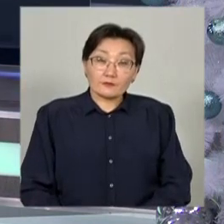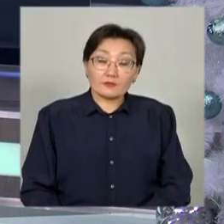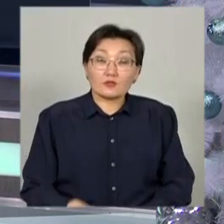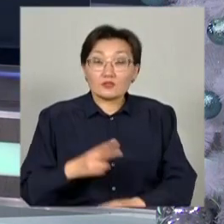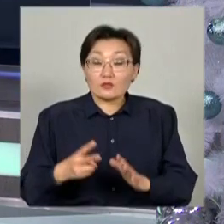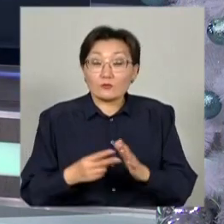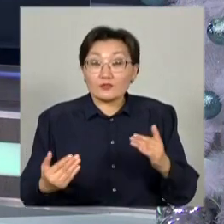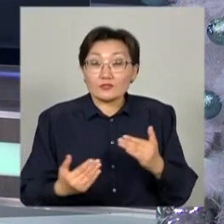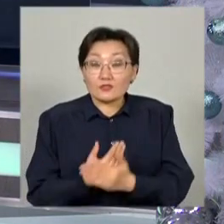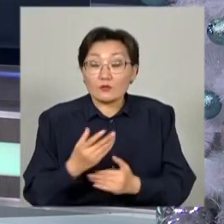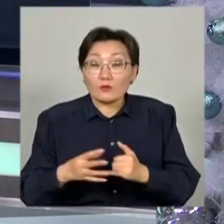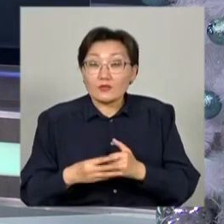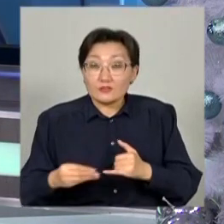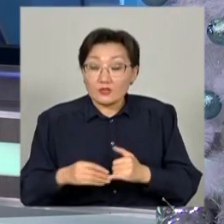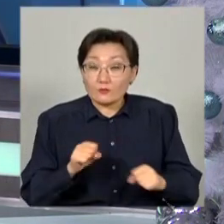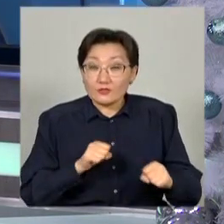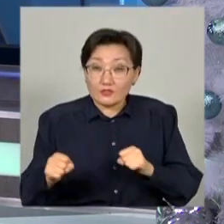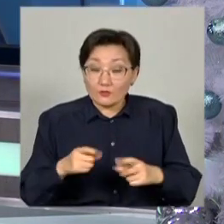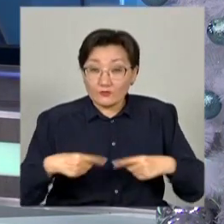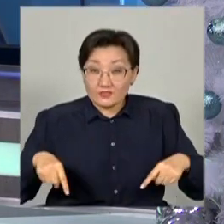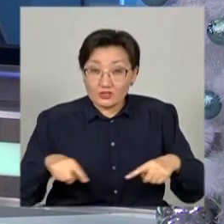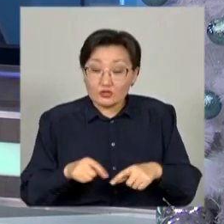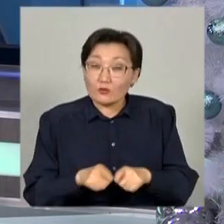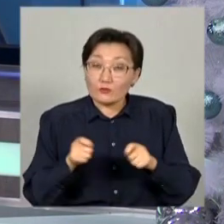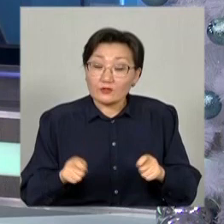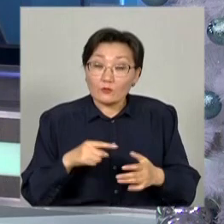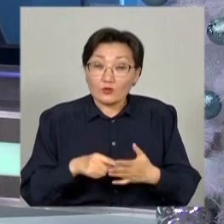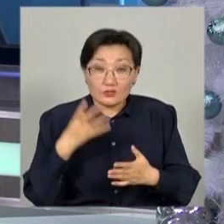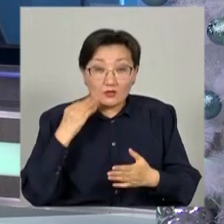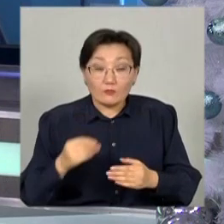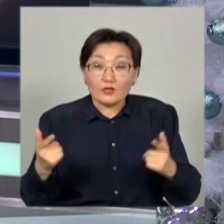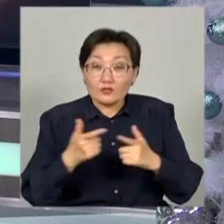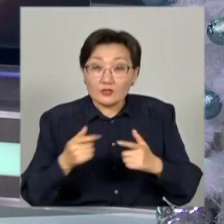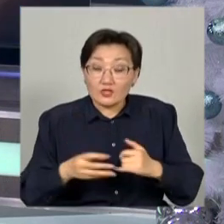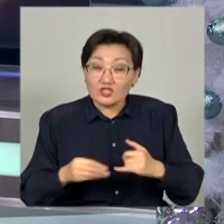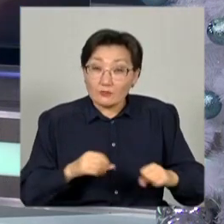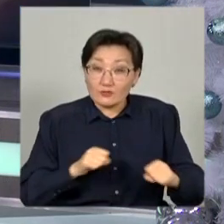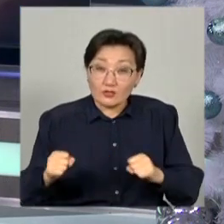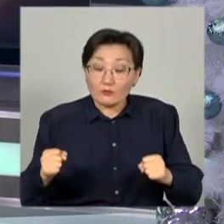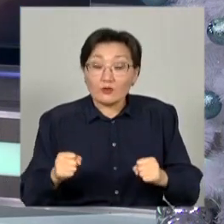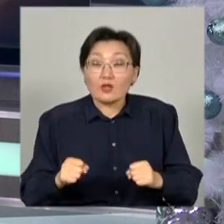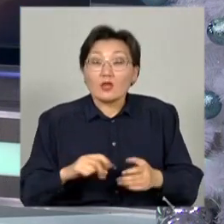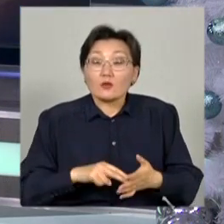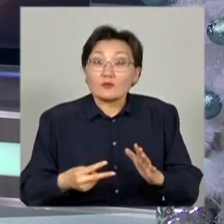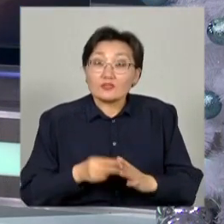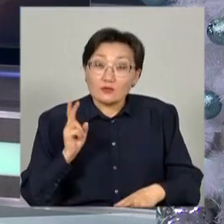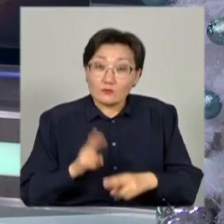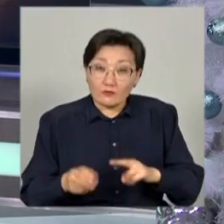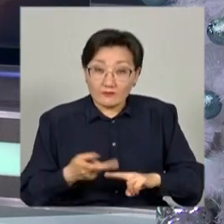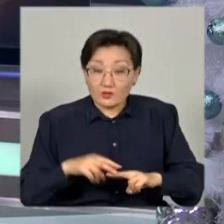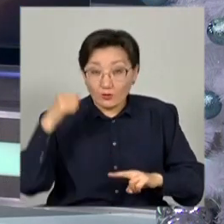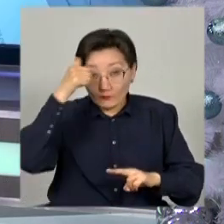17 новых сейсмических станций установят в Алматы. Они будут оповещать жителей о землетрясении. Работы планируют завершить в этом